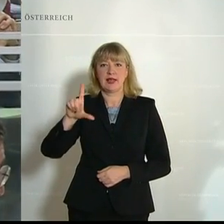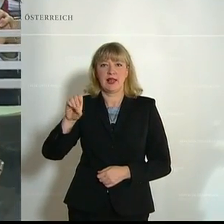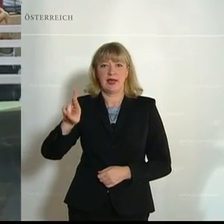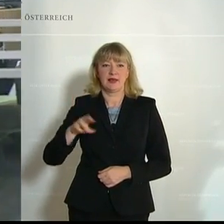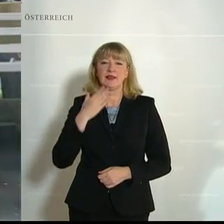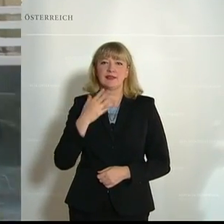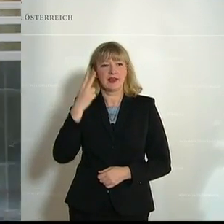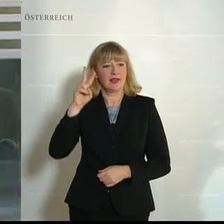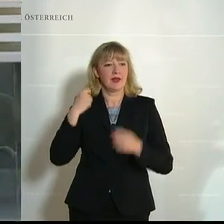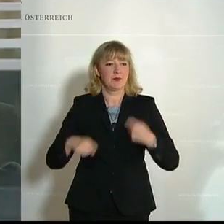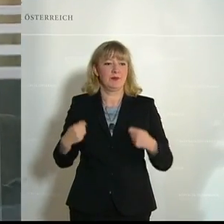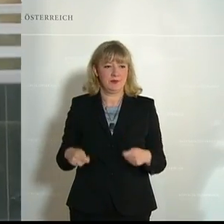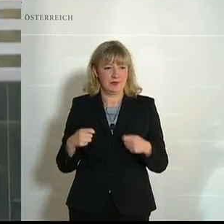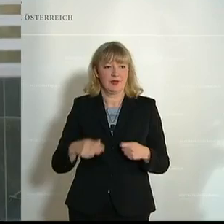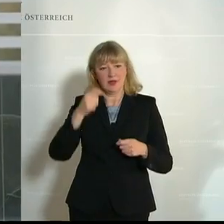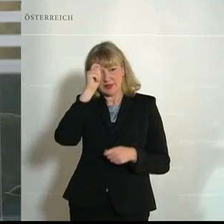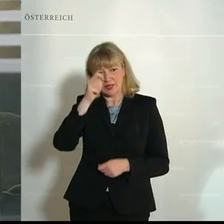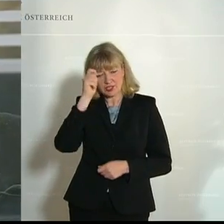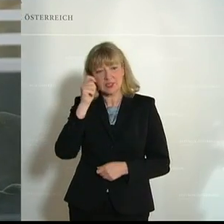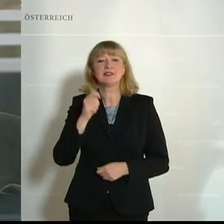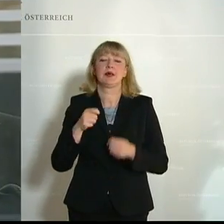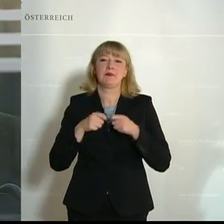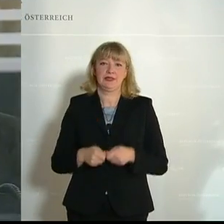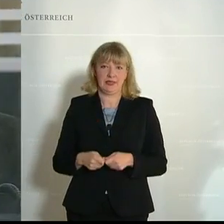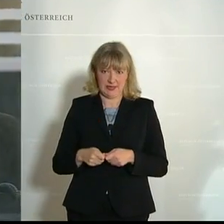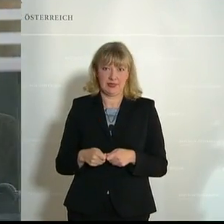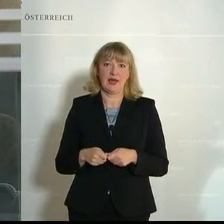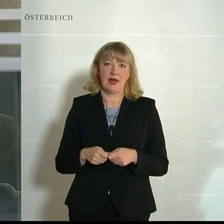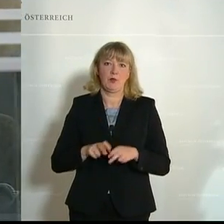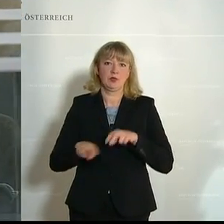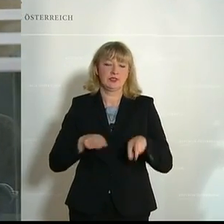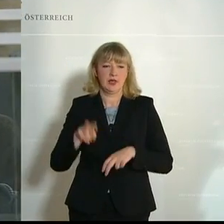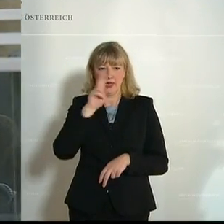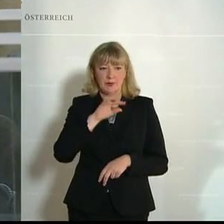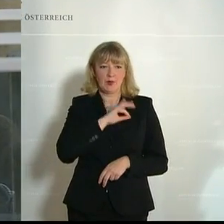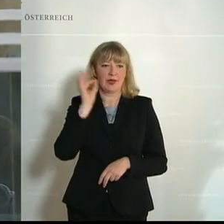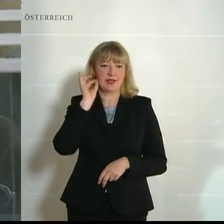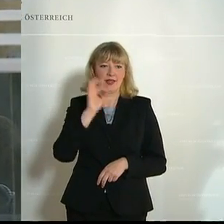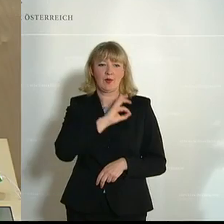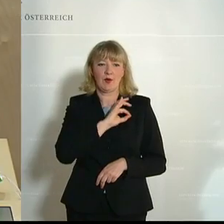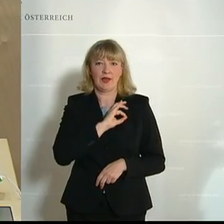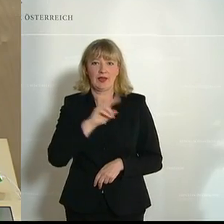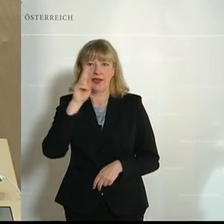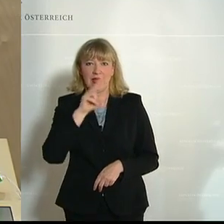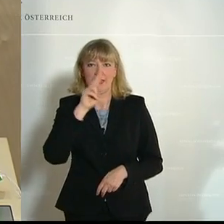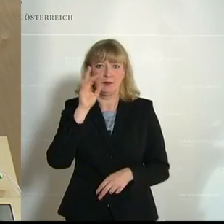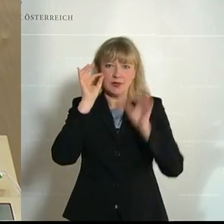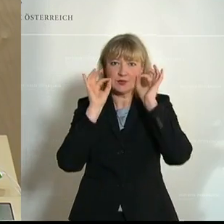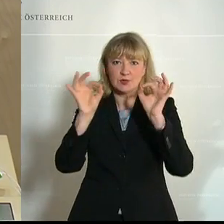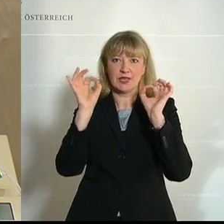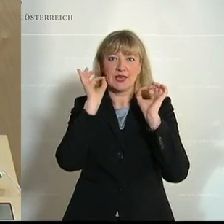Danke, Herr Präsident. Geschätzte Mitglieder der Bundesregierung, liebe Kolleginnen und Kollegen, liebe Zuseherinnen und